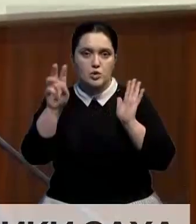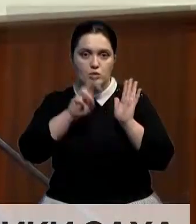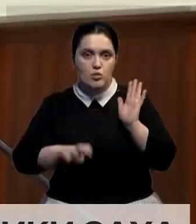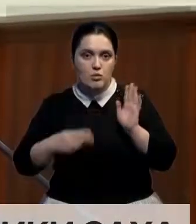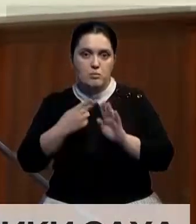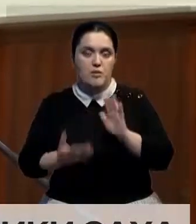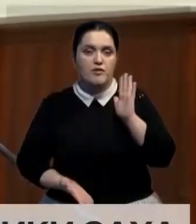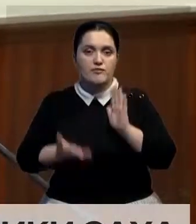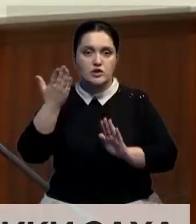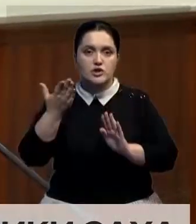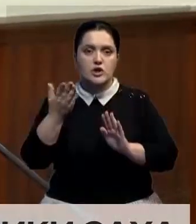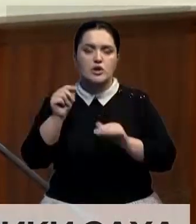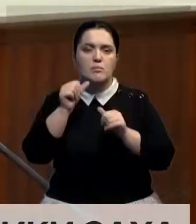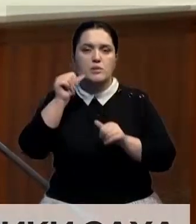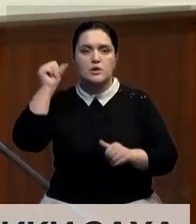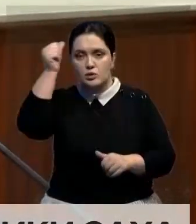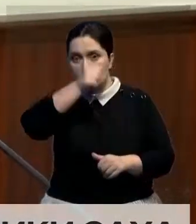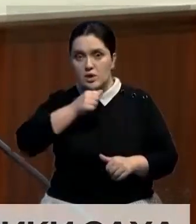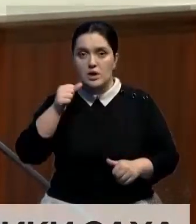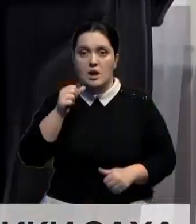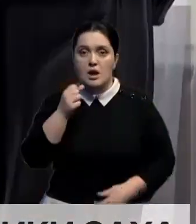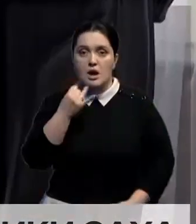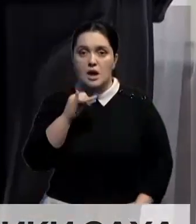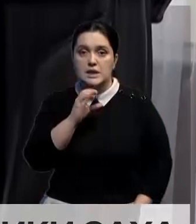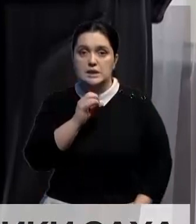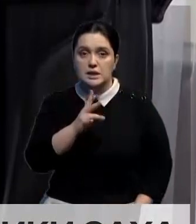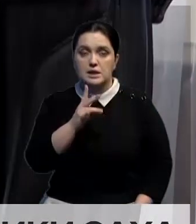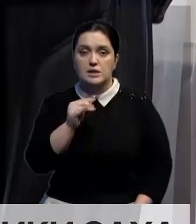выше показателей предыдущего года. Со своей стороны Айсен